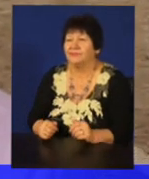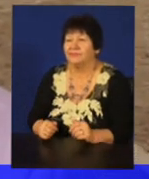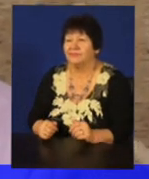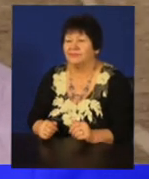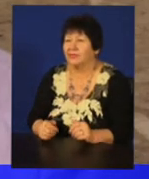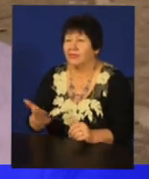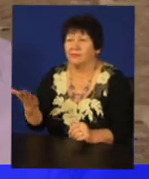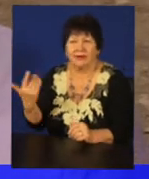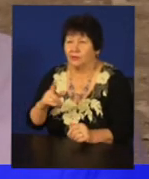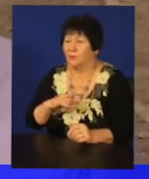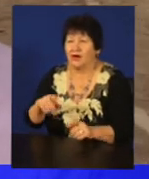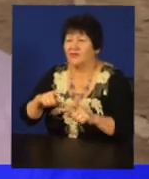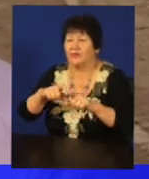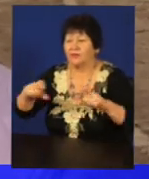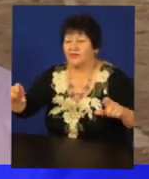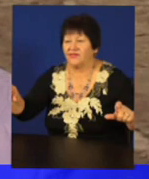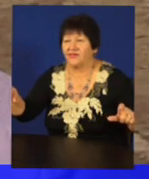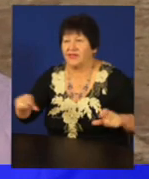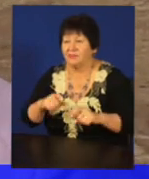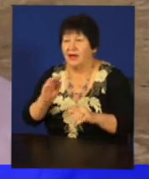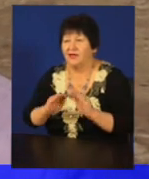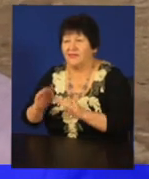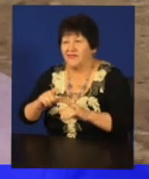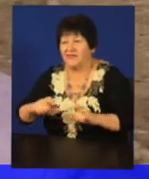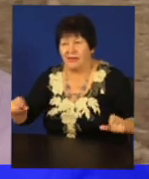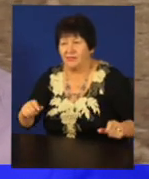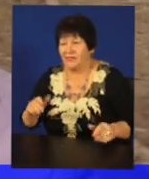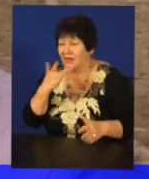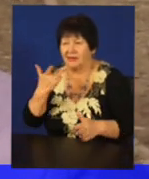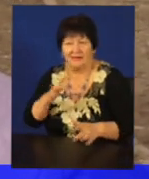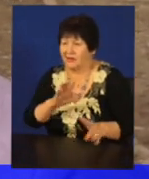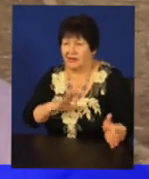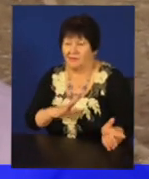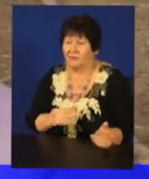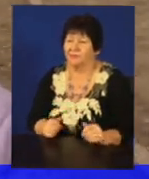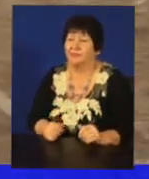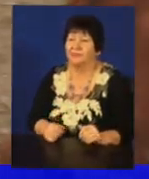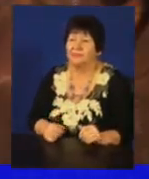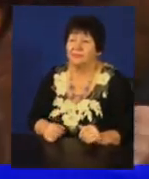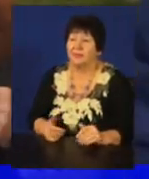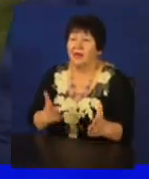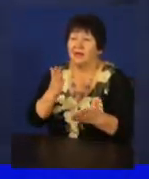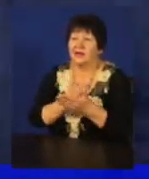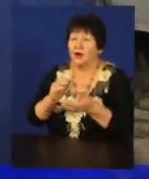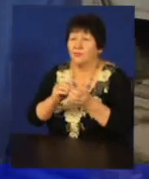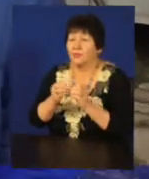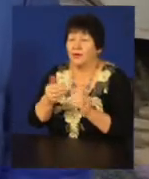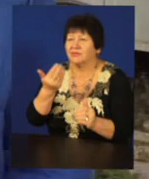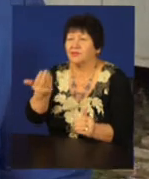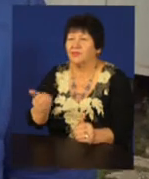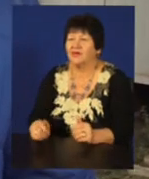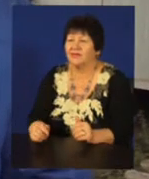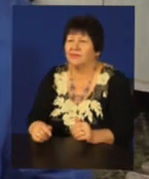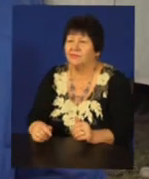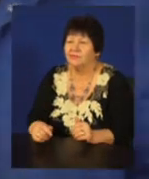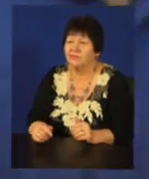nostru. Dar până acum n-ați avut sistem de canalizare sau a fost? N-au avut, da? N-am avut. Erau probleme, da? Dar dumneavoastră ce